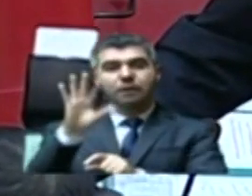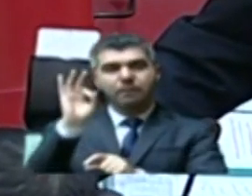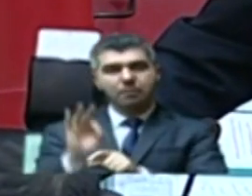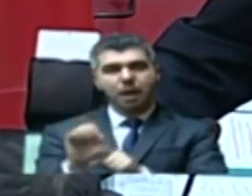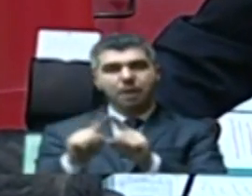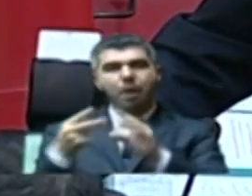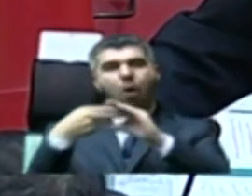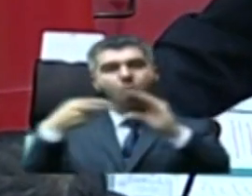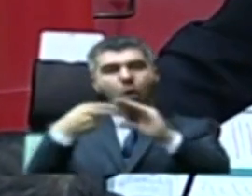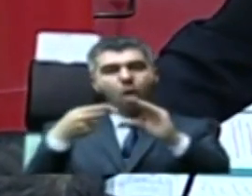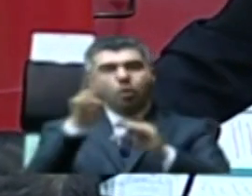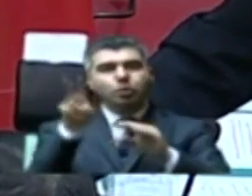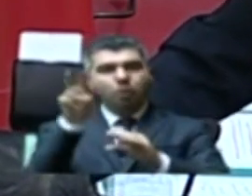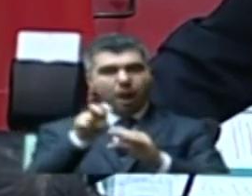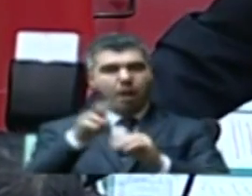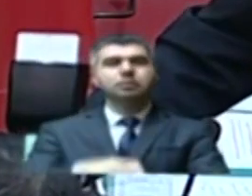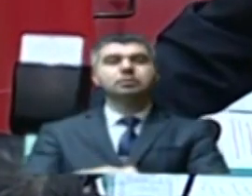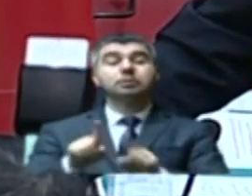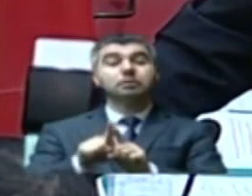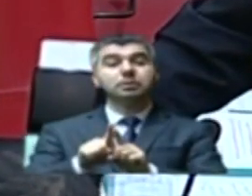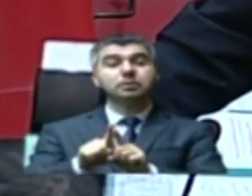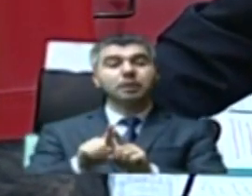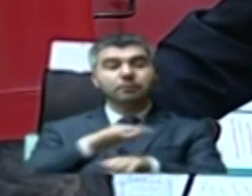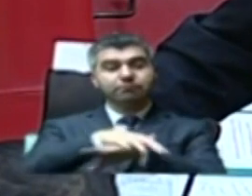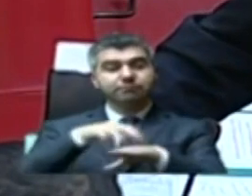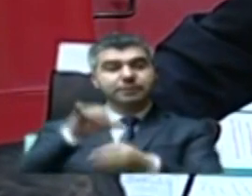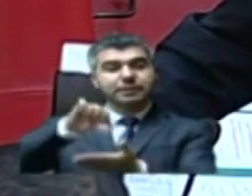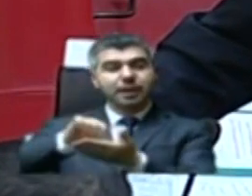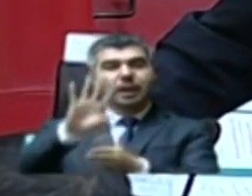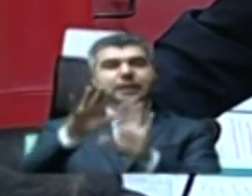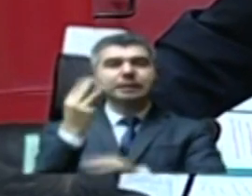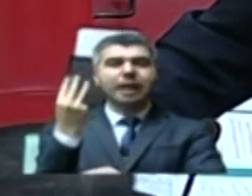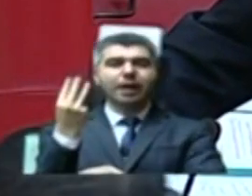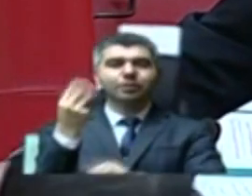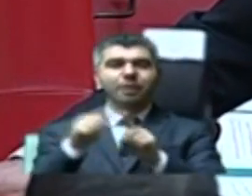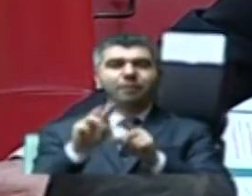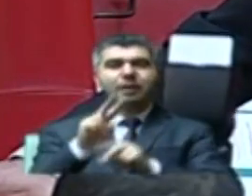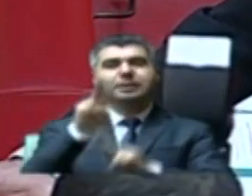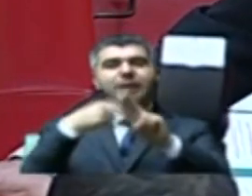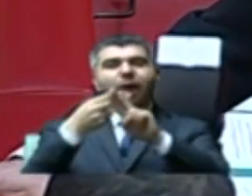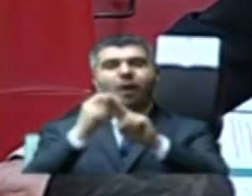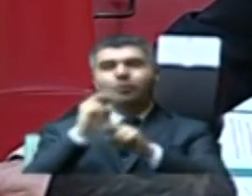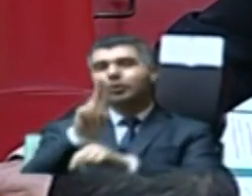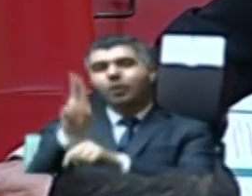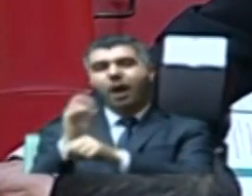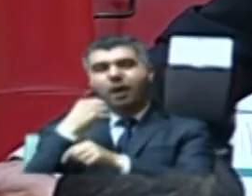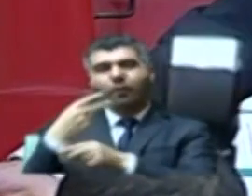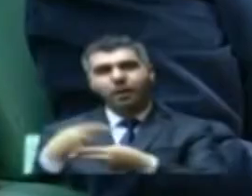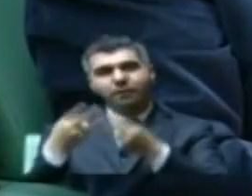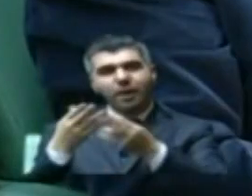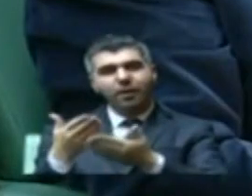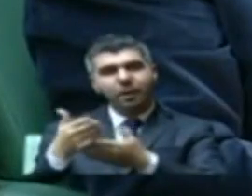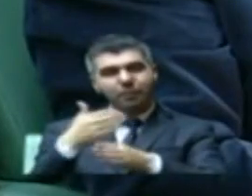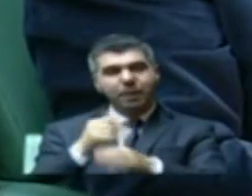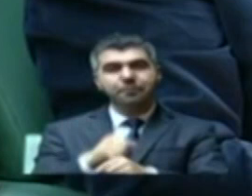الصعبه. الاليه الثانيه هي الجهه 13، نعتبرها هو الجواب على السؤال ديالكم سيد المستشار. ما يمكنش